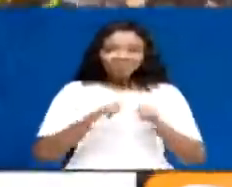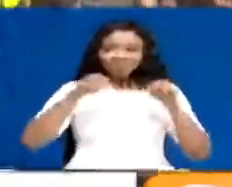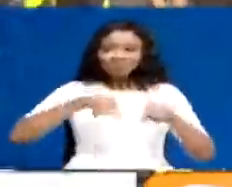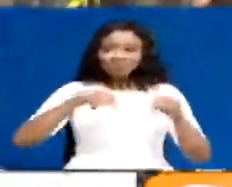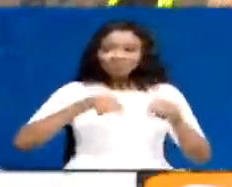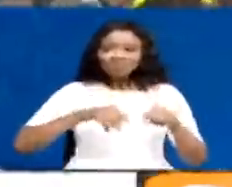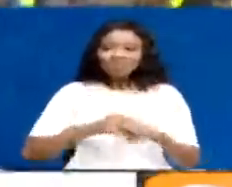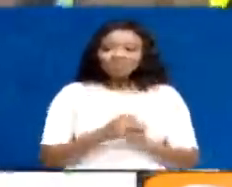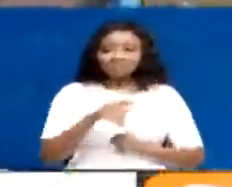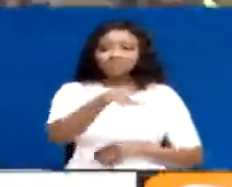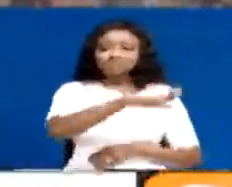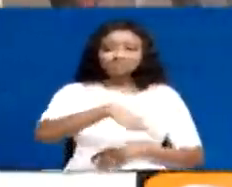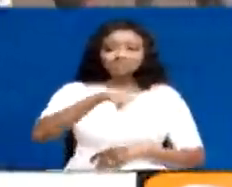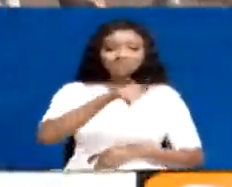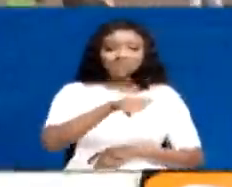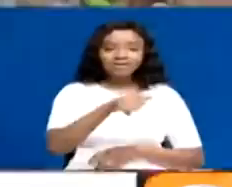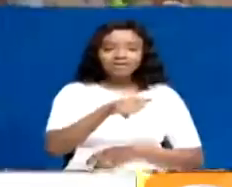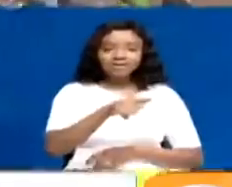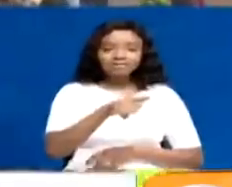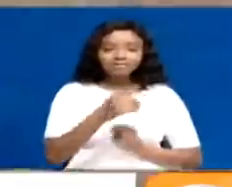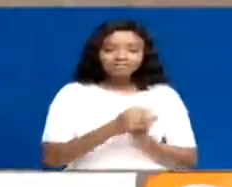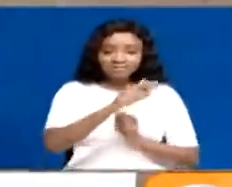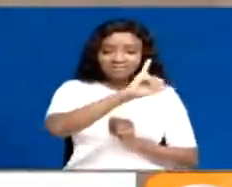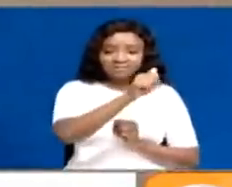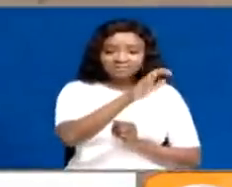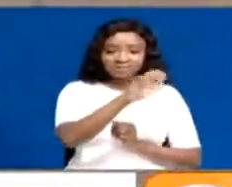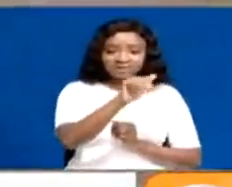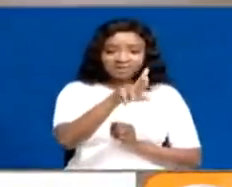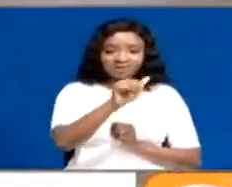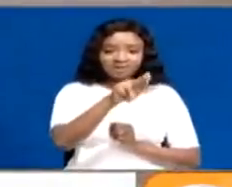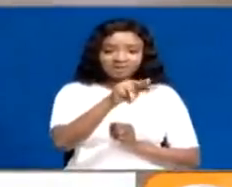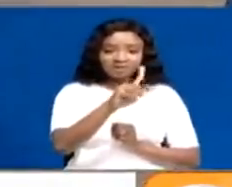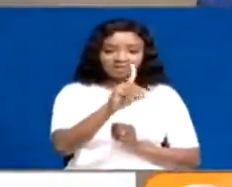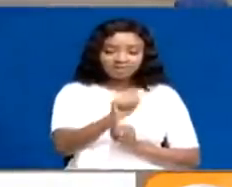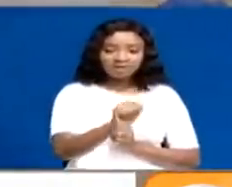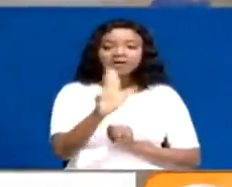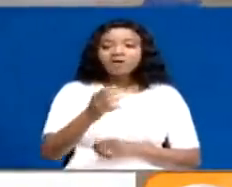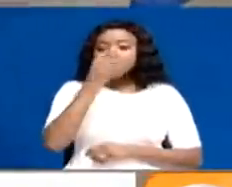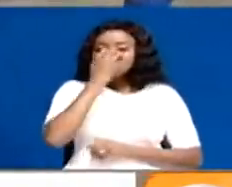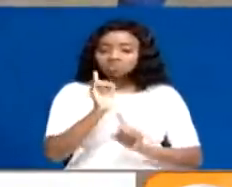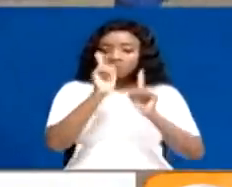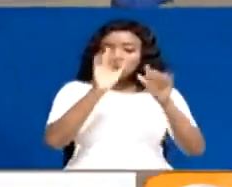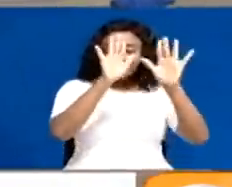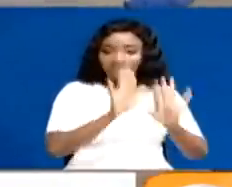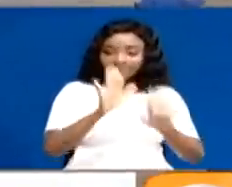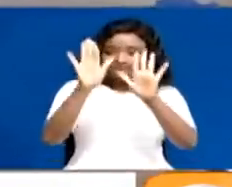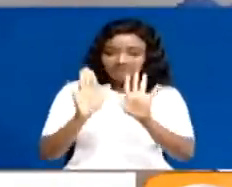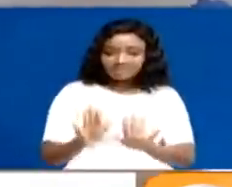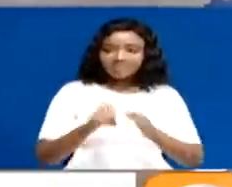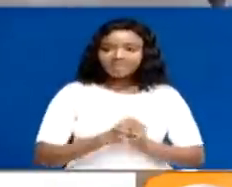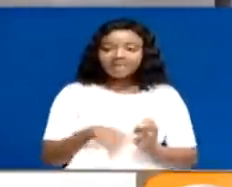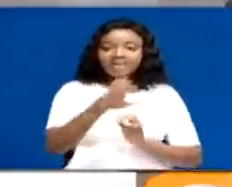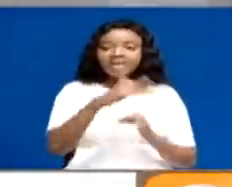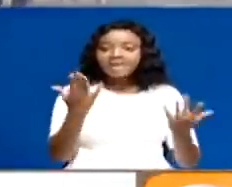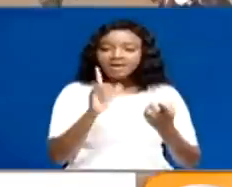wa Jacaranda, eneo bunge la Embakasi Mashariki, kampeni za naibu rais William Ruto zilizoanza maeneo